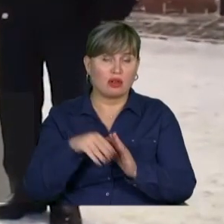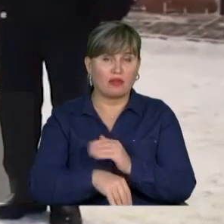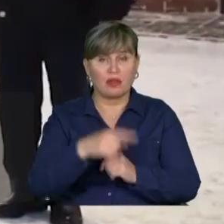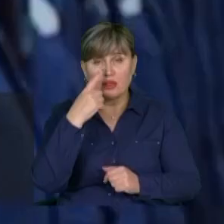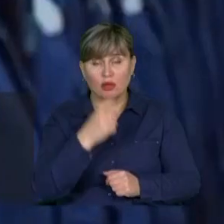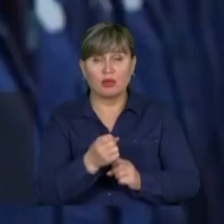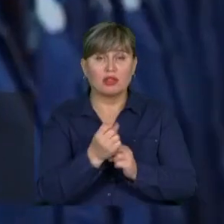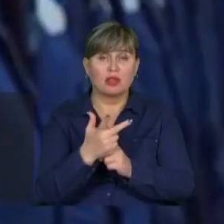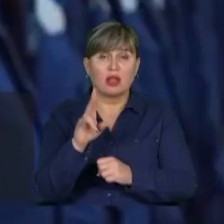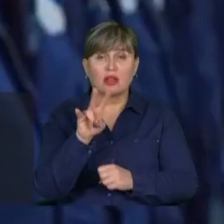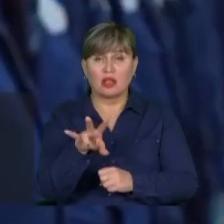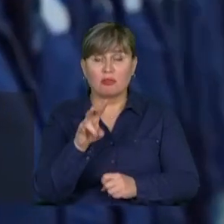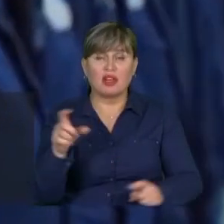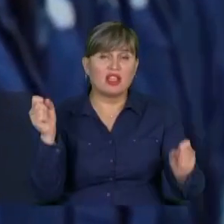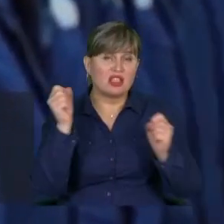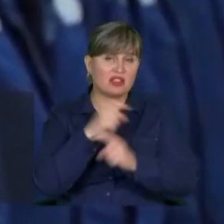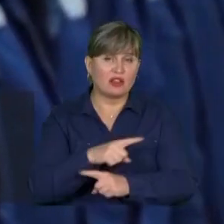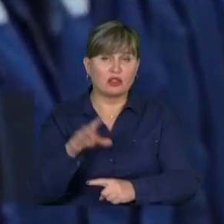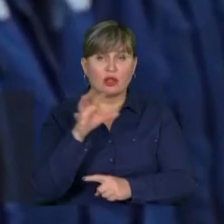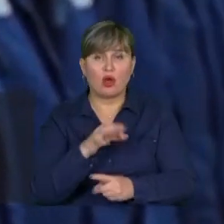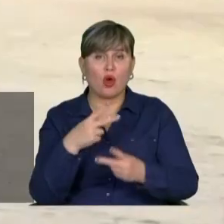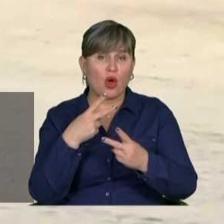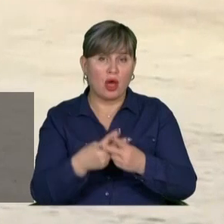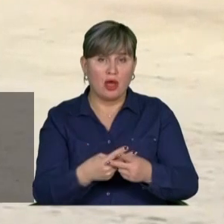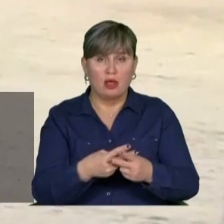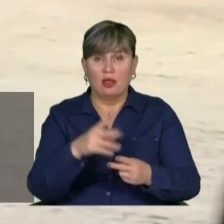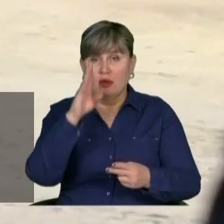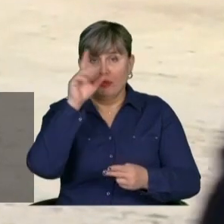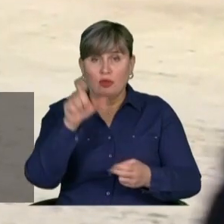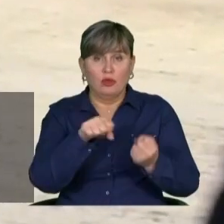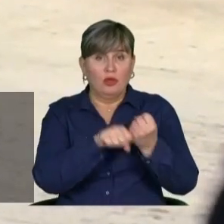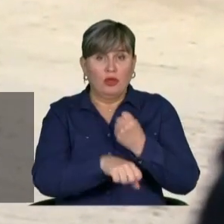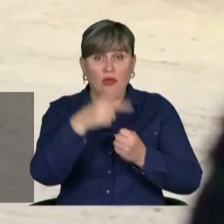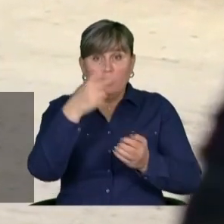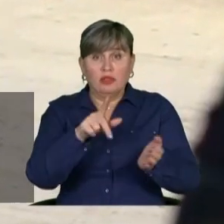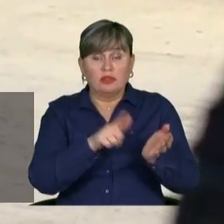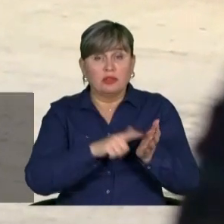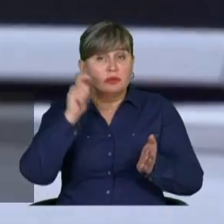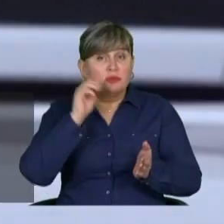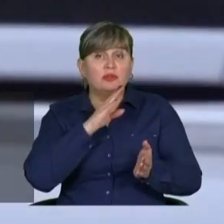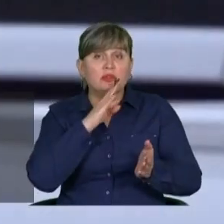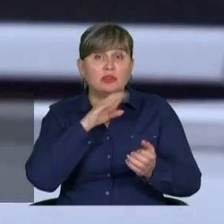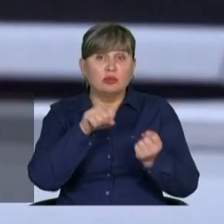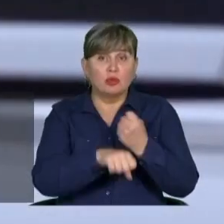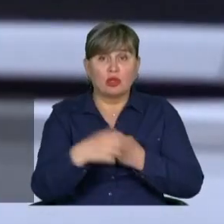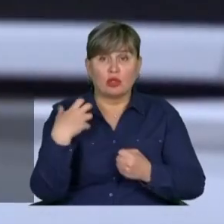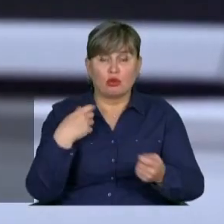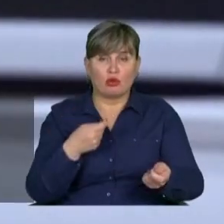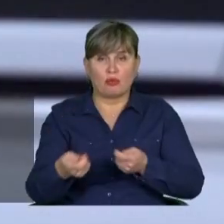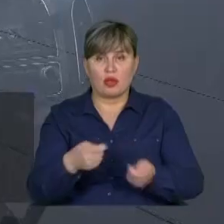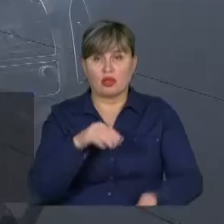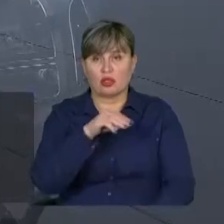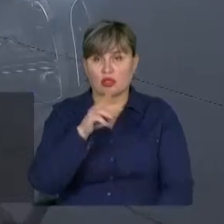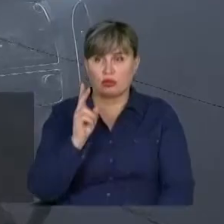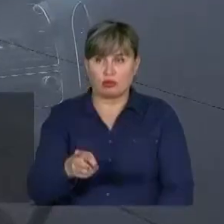Напомню, 13 ноября стало известно об аресте подозреваемого в изнасиловании 27-летней девушки начальника управления полиции